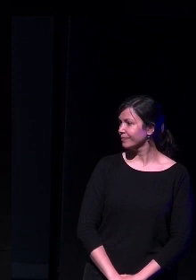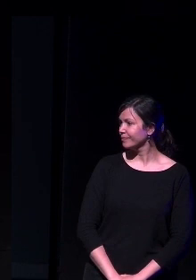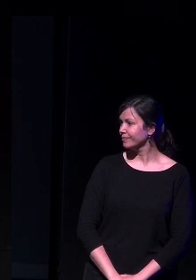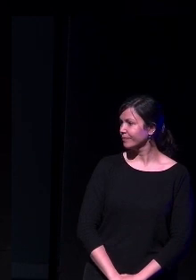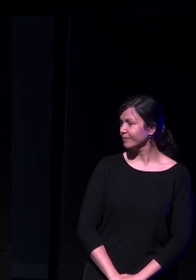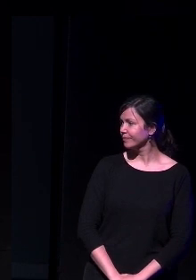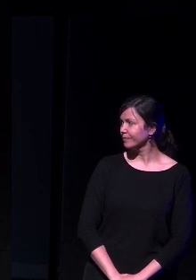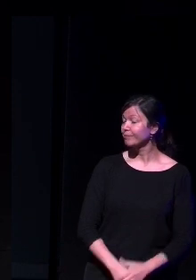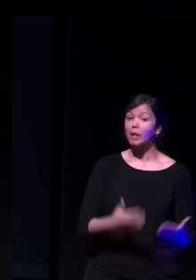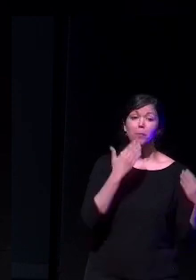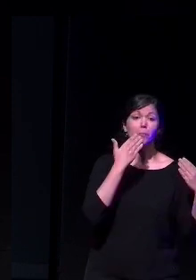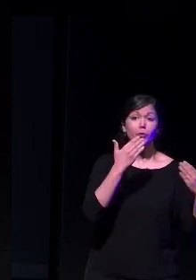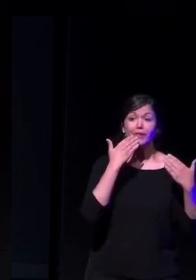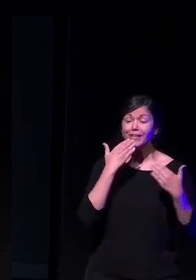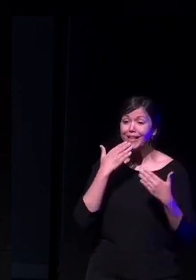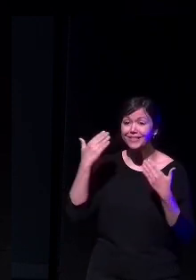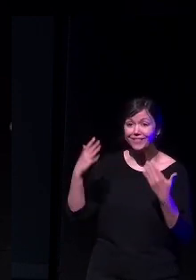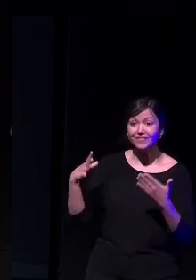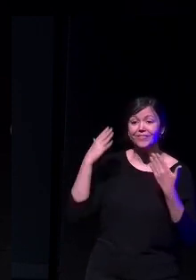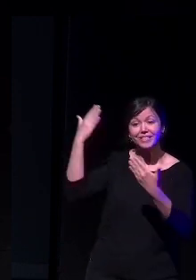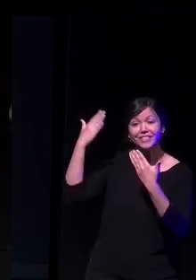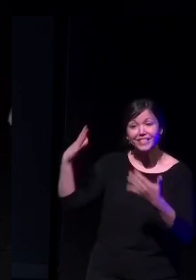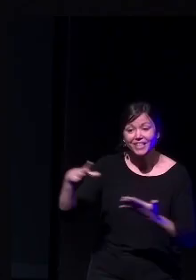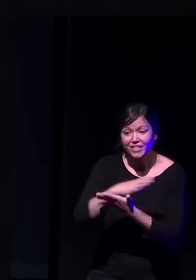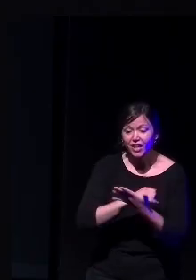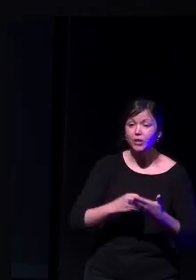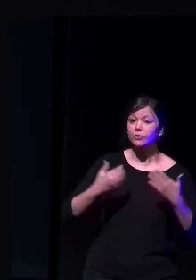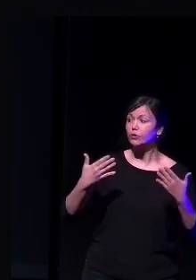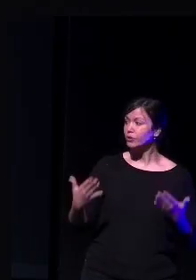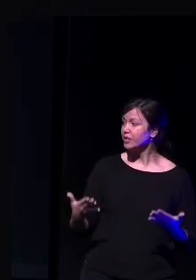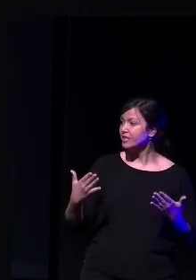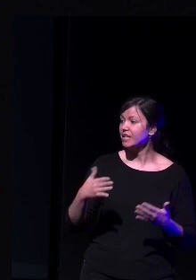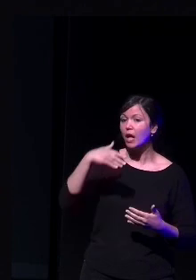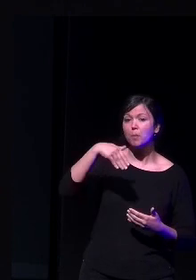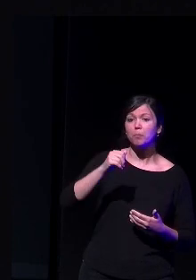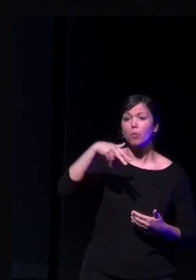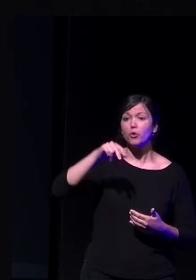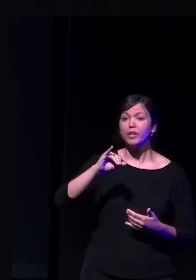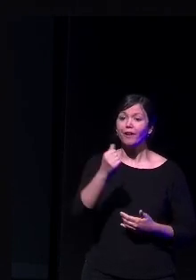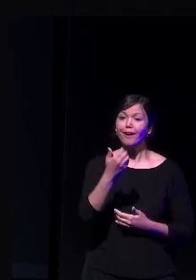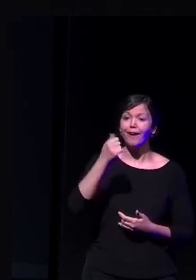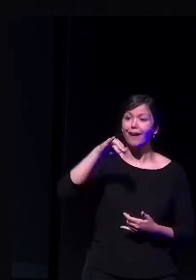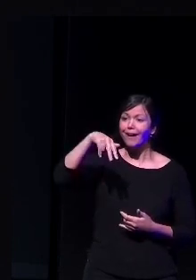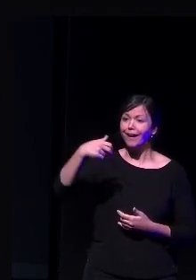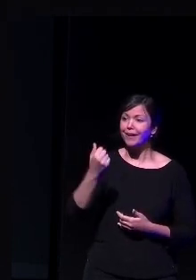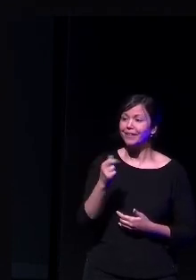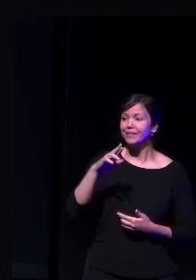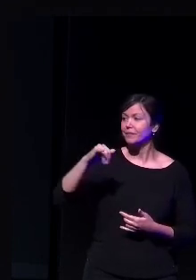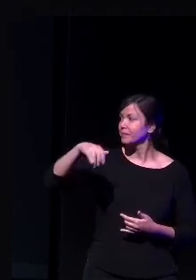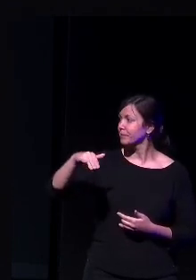Moltes gràcies, felicitats a totes, Gemma Aymerich, Elisenda Giró, Erika López i Anna Mata.